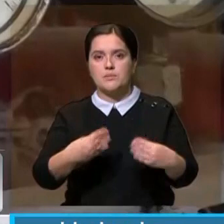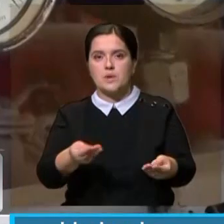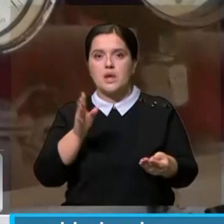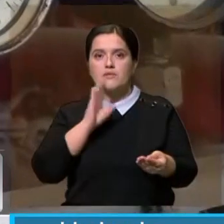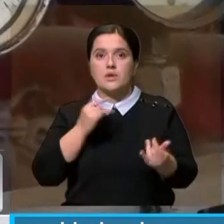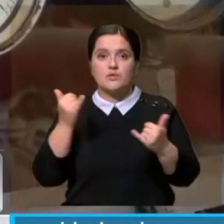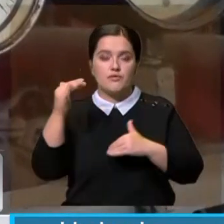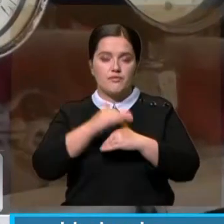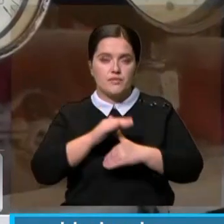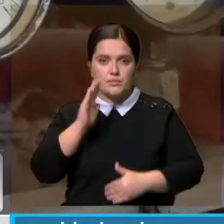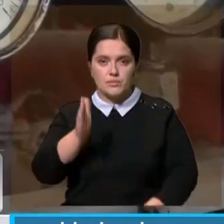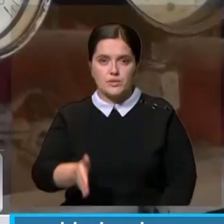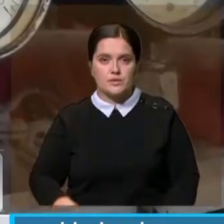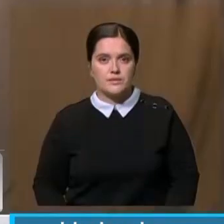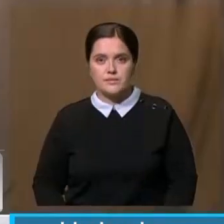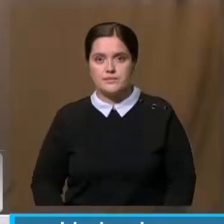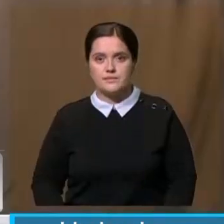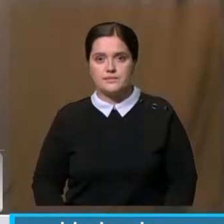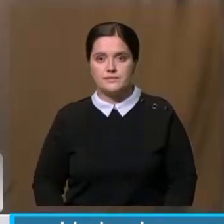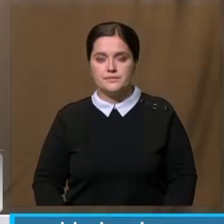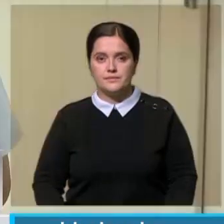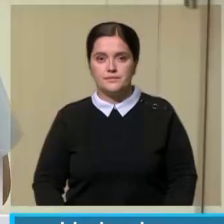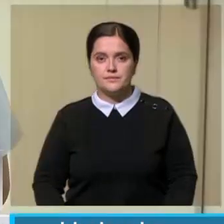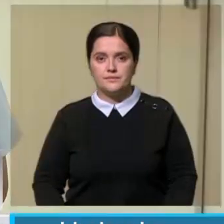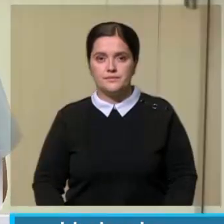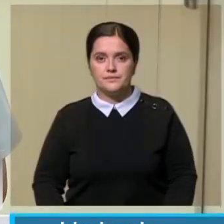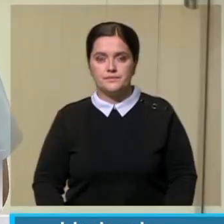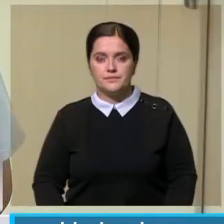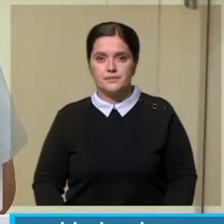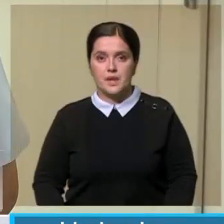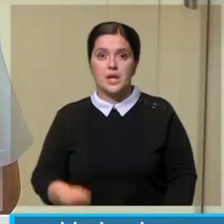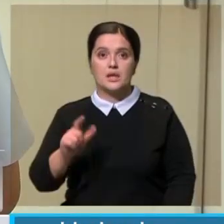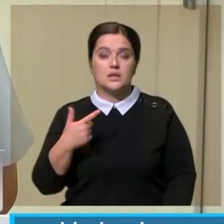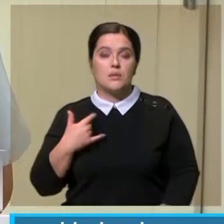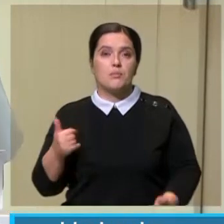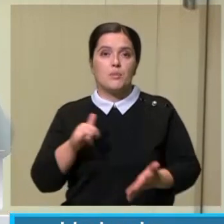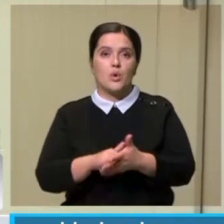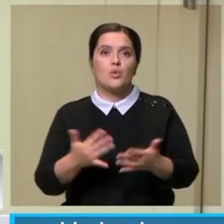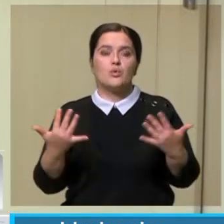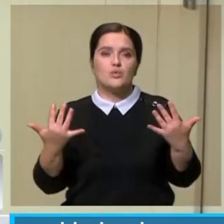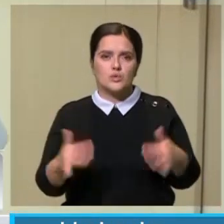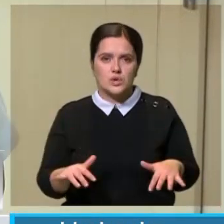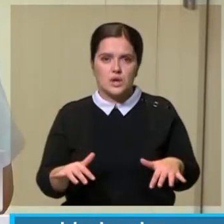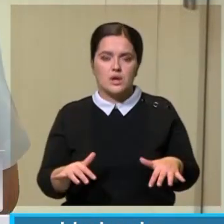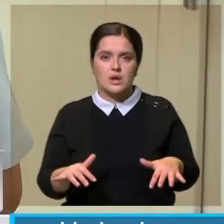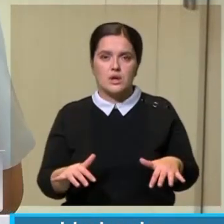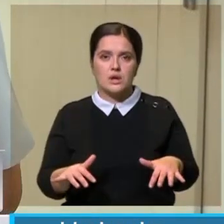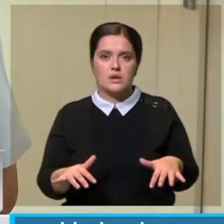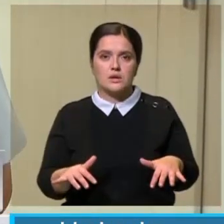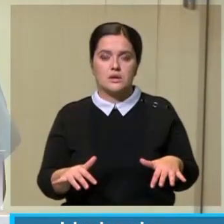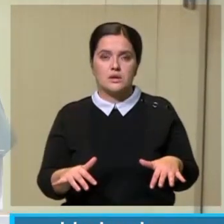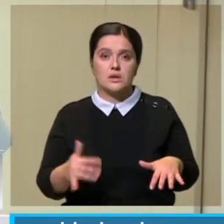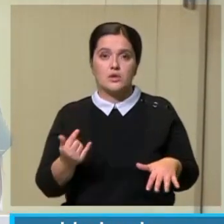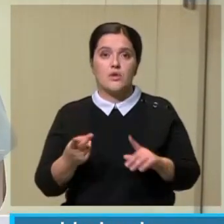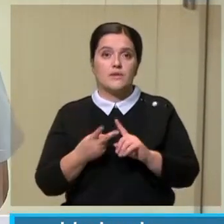также пообещали дать воду уже сегодня вечером. ТЭЦ мы подключаем, уже подключили котел один, растопили, сейчас разжигаем